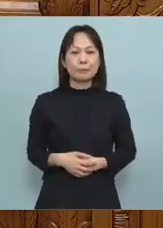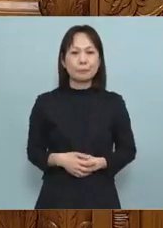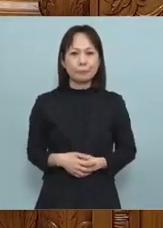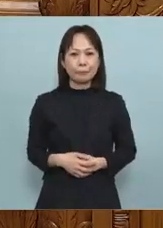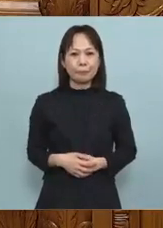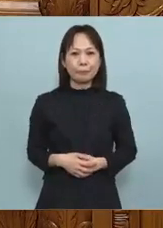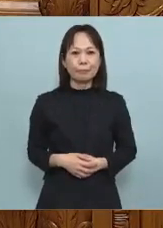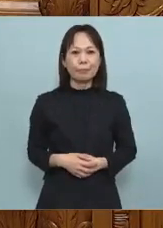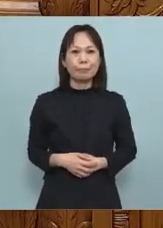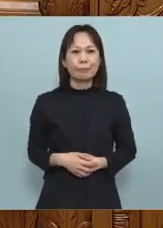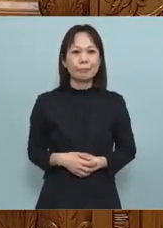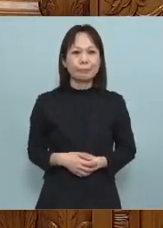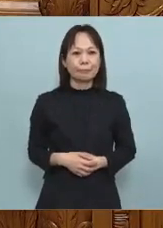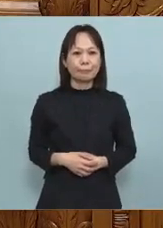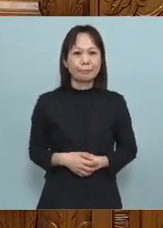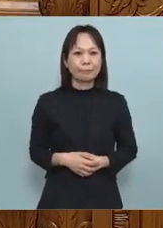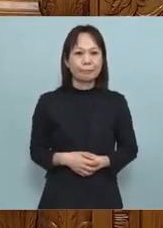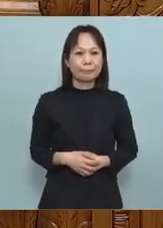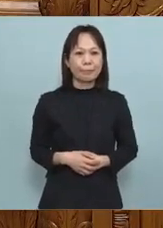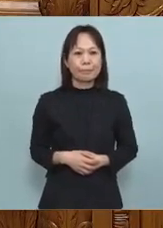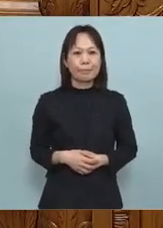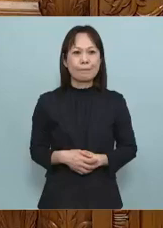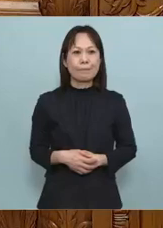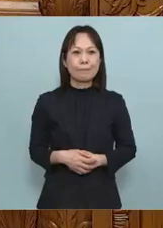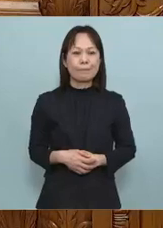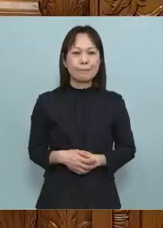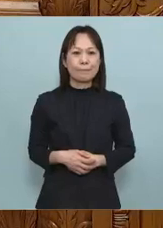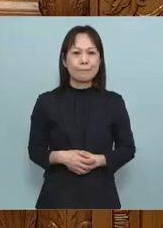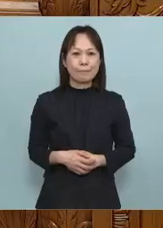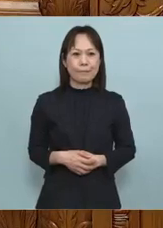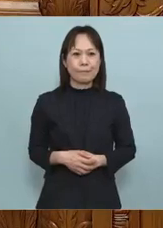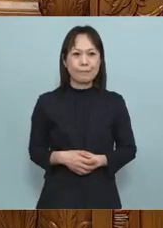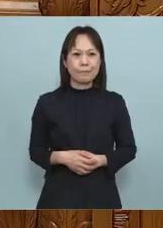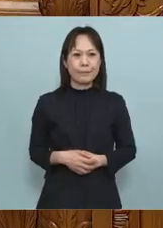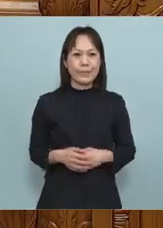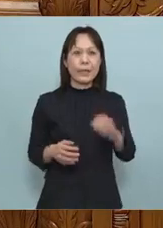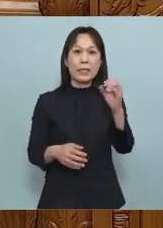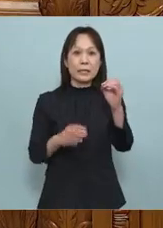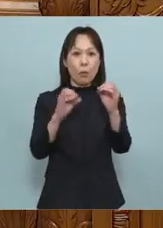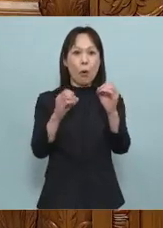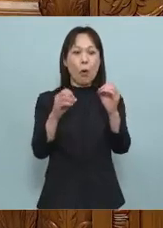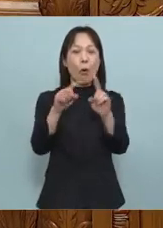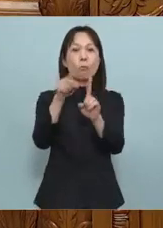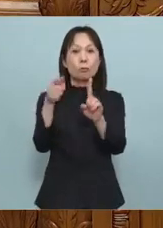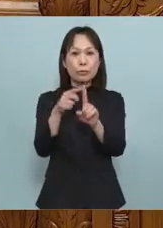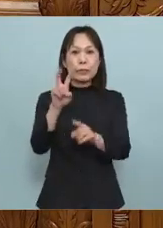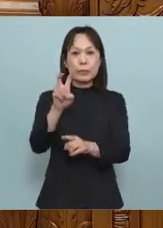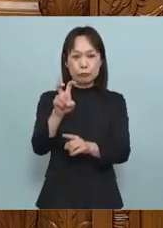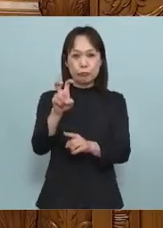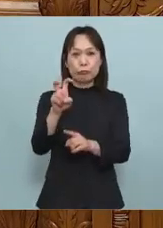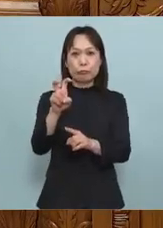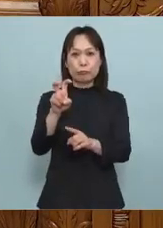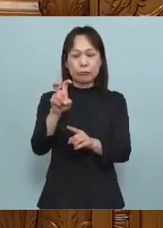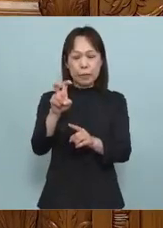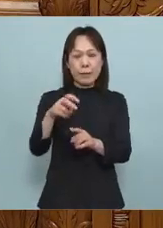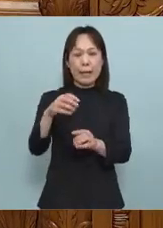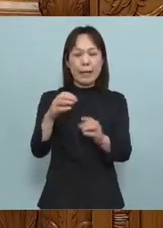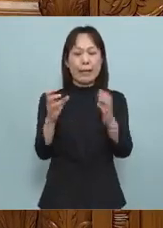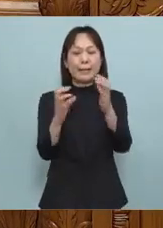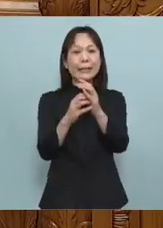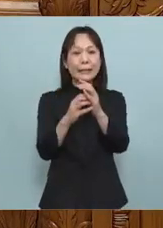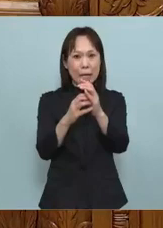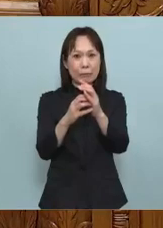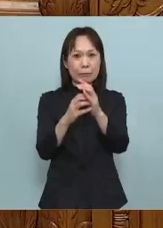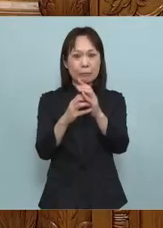気候危機打開への戦略についてお聞きします。COP26 では、石炭火力の廃止が焦点となり